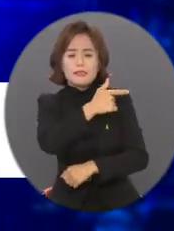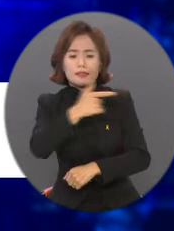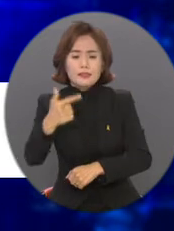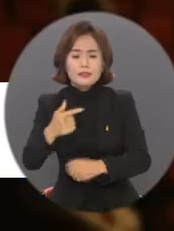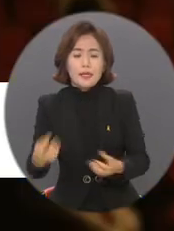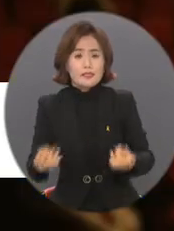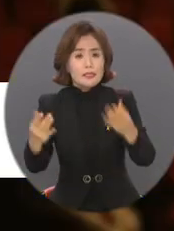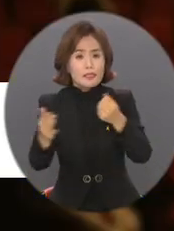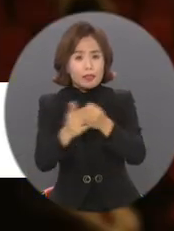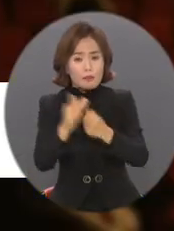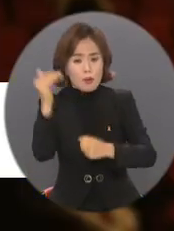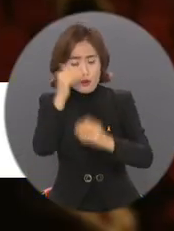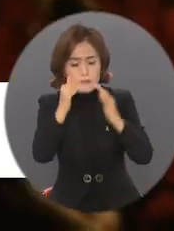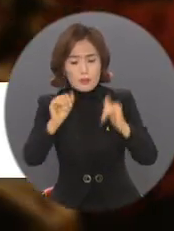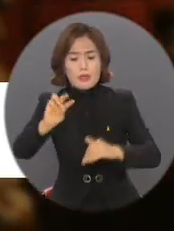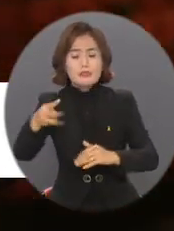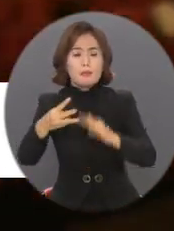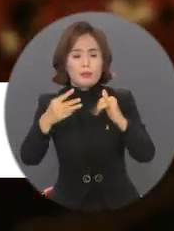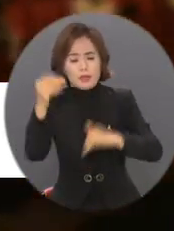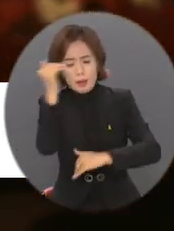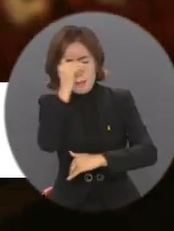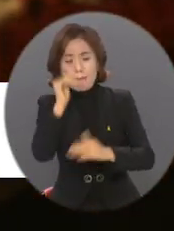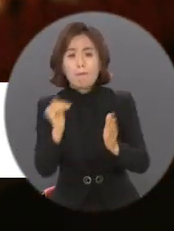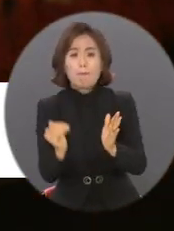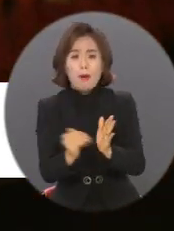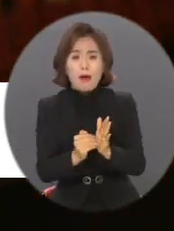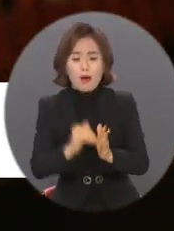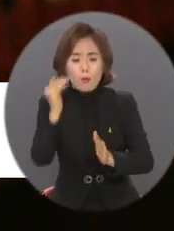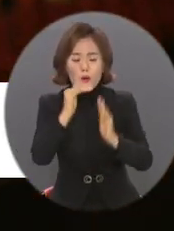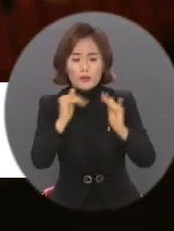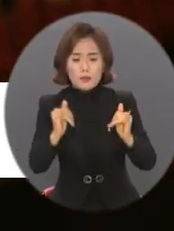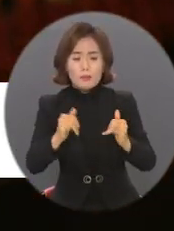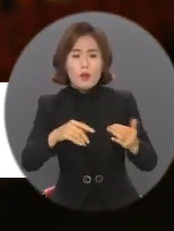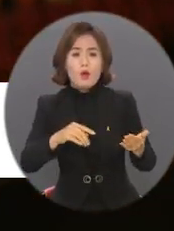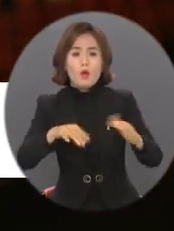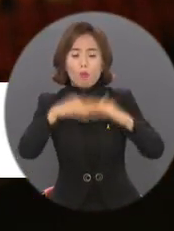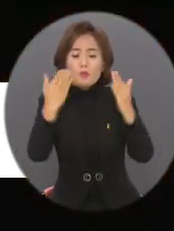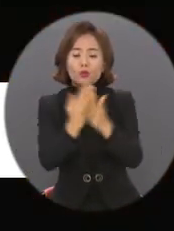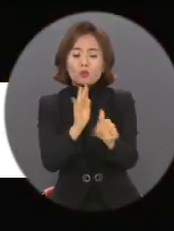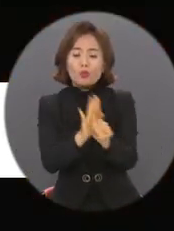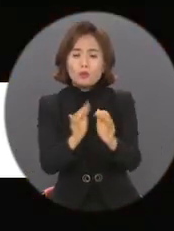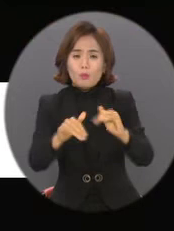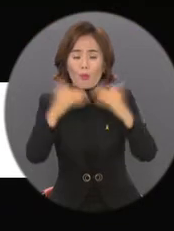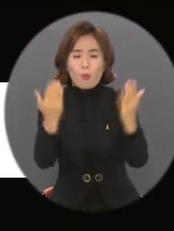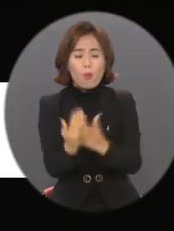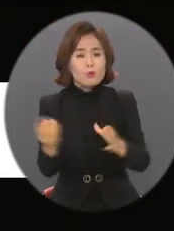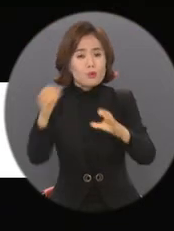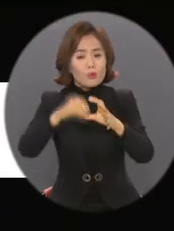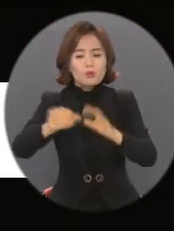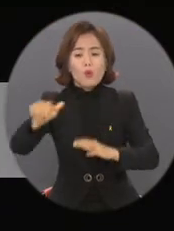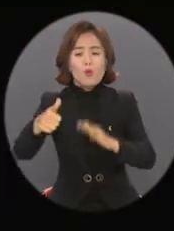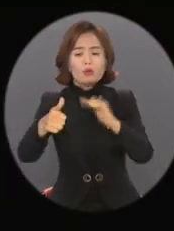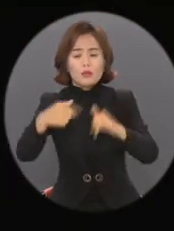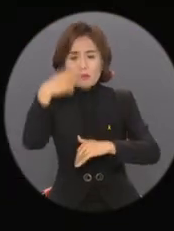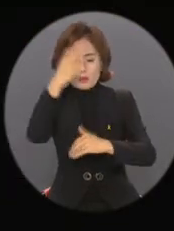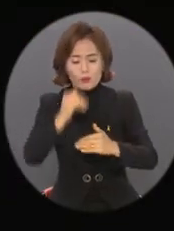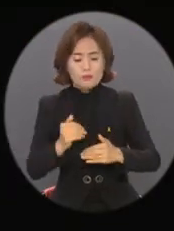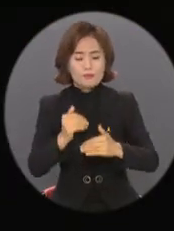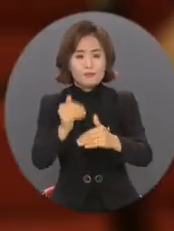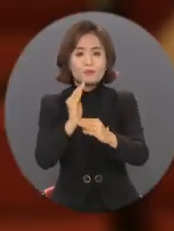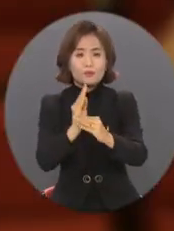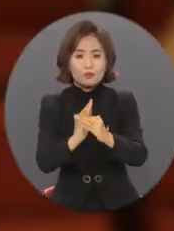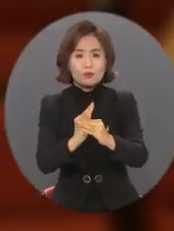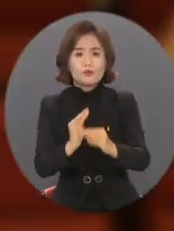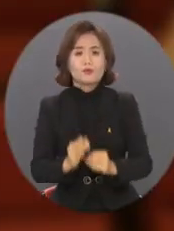공연인 만큼 관객 300여명이 관람했는데 관람객과 공연 스택을 포함해 500여 명에 대한 전수 검사가 이루어지고